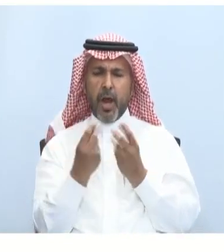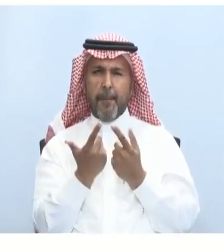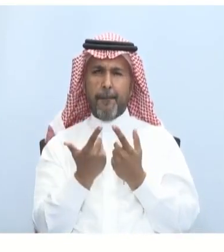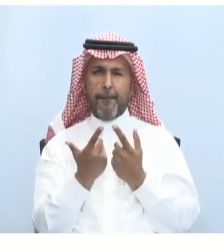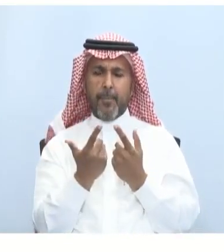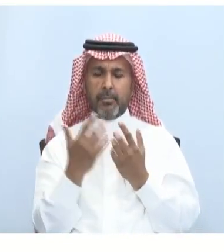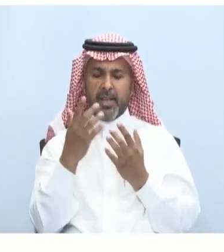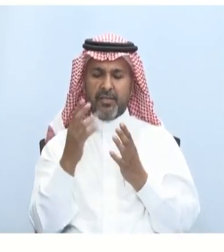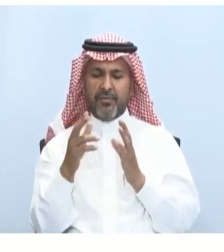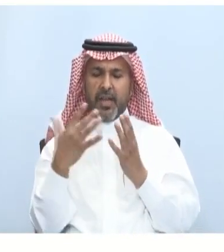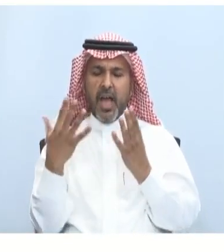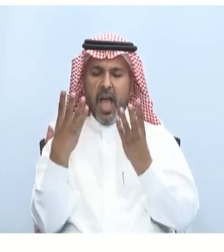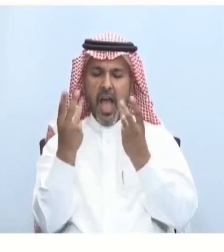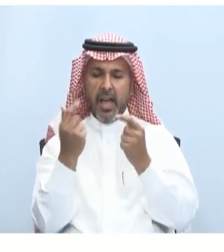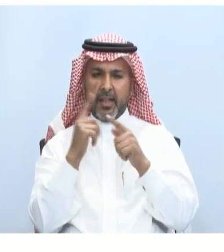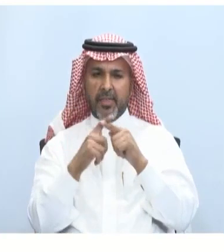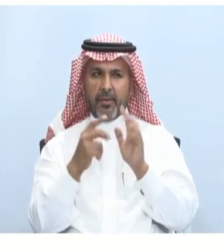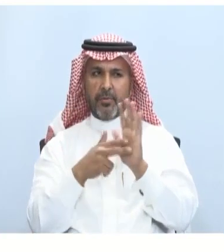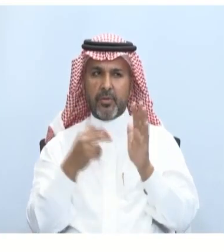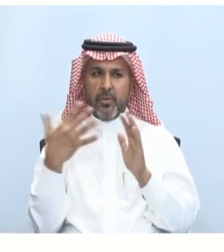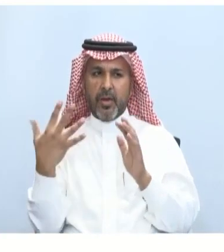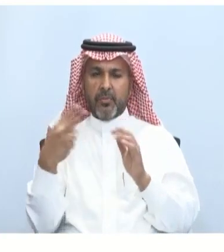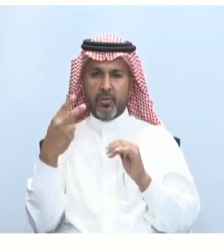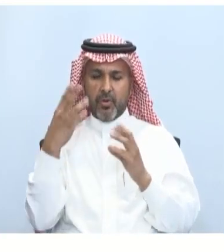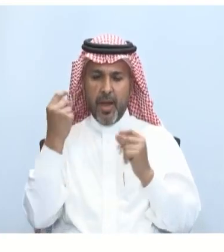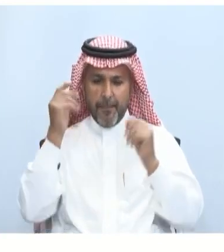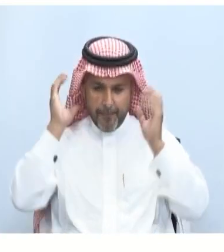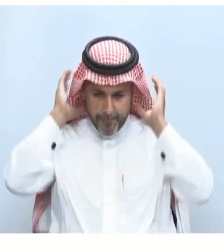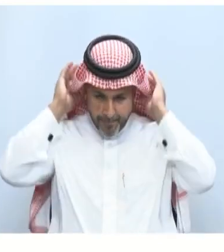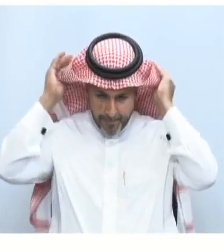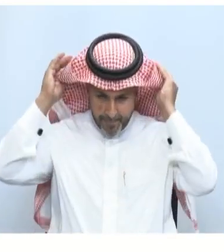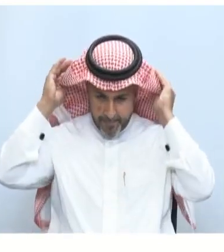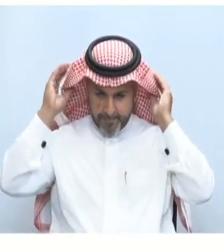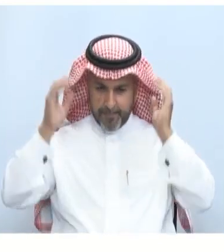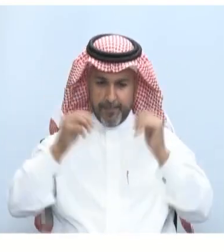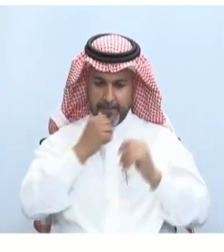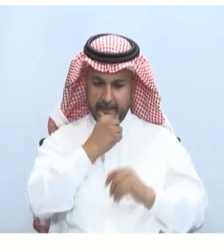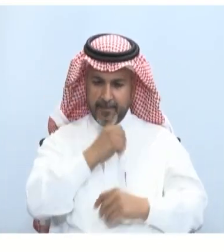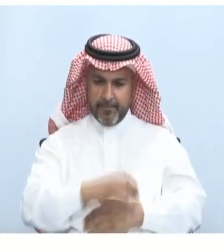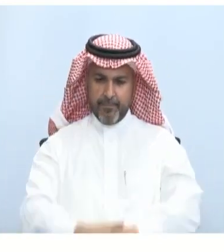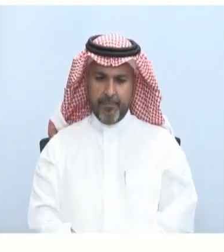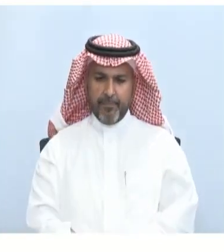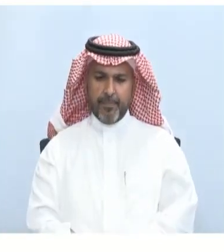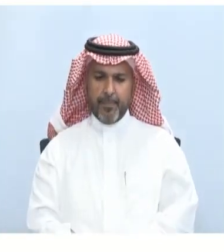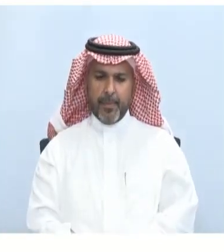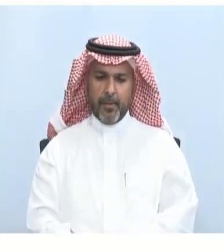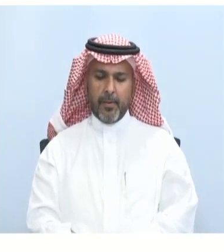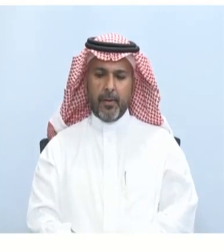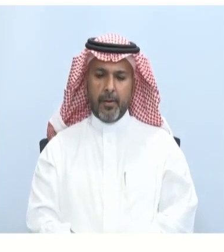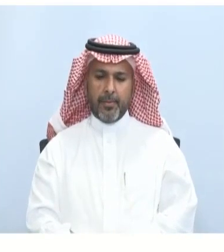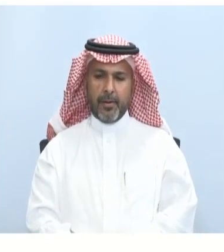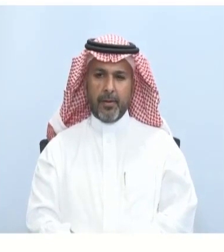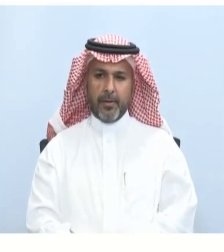ما ننسى موجب وسالب نحنا في حل المعادلات راح يعطيني الناتج سالب وموجب خمسه 25 جذرها خمسه